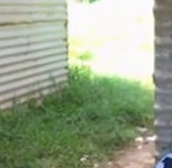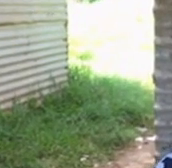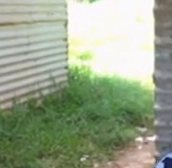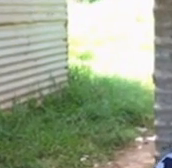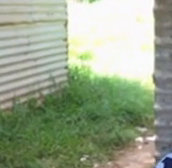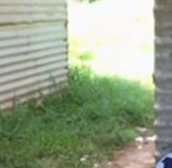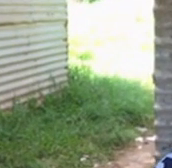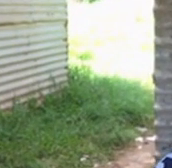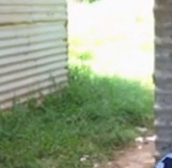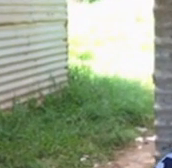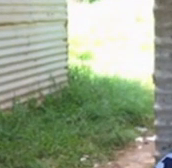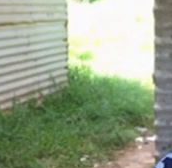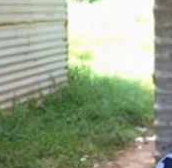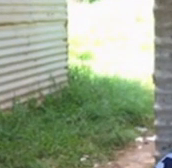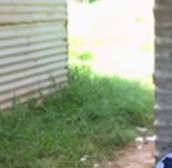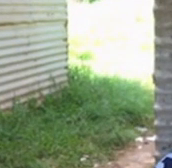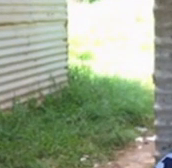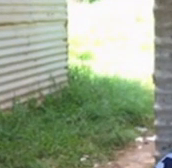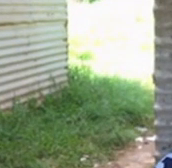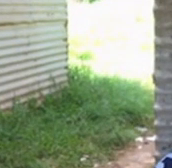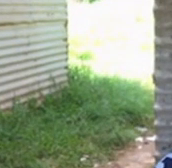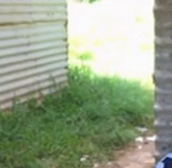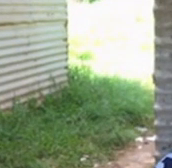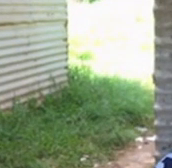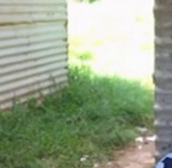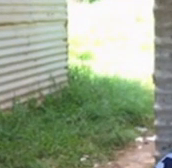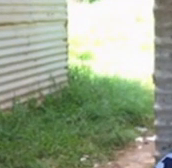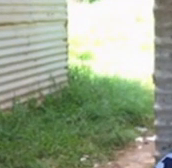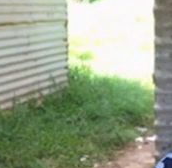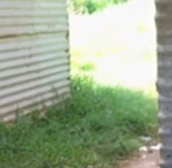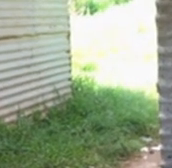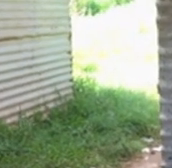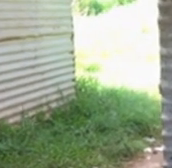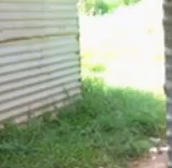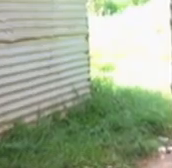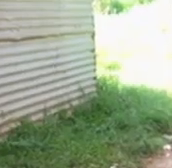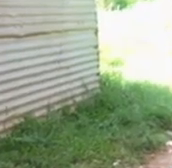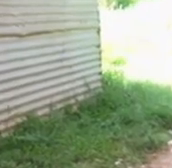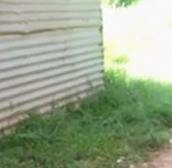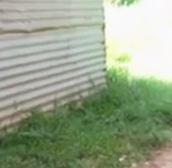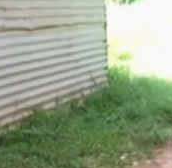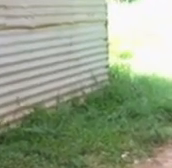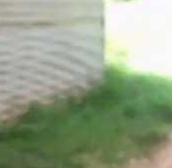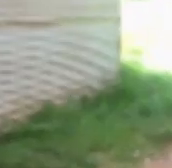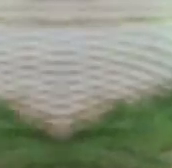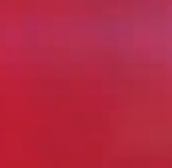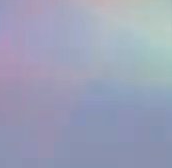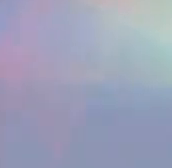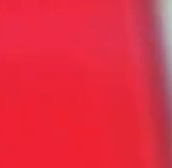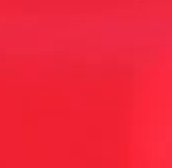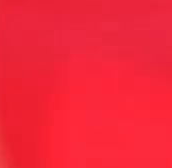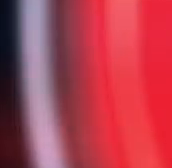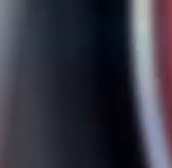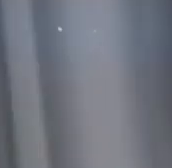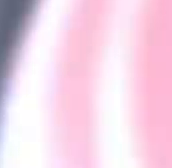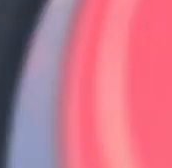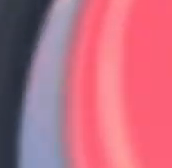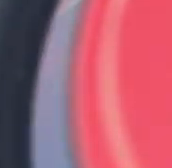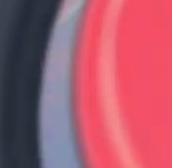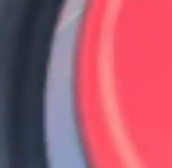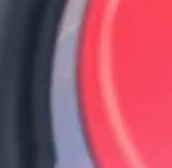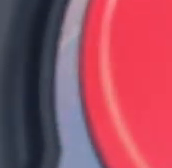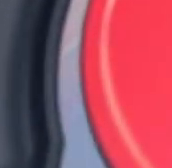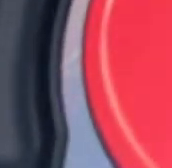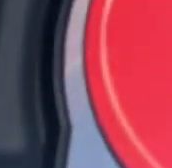बात करती हूँ। आपके राम राम। मुझे रेडियो फीजी 2 बहुत पसंद है।